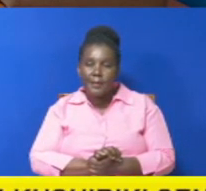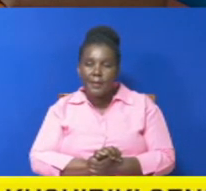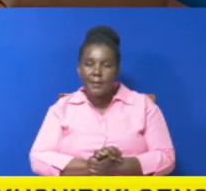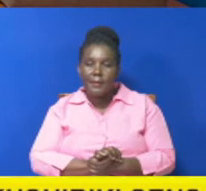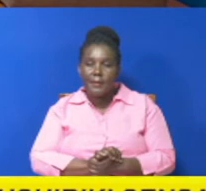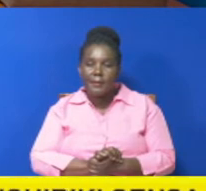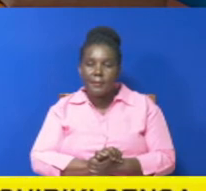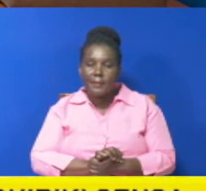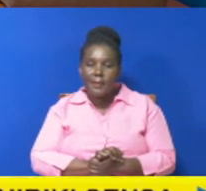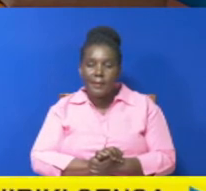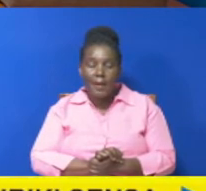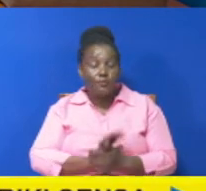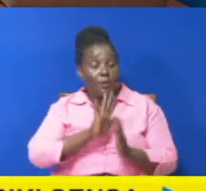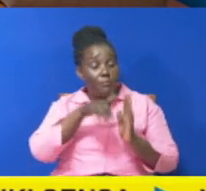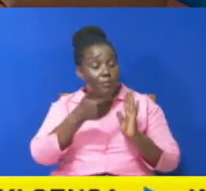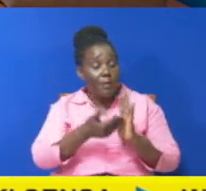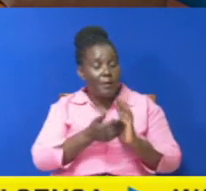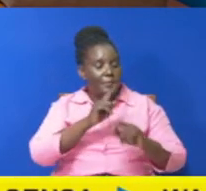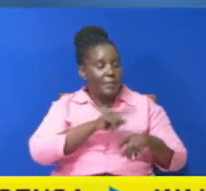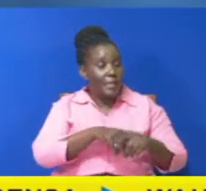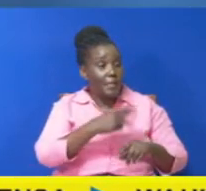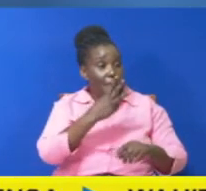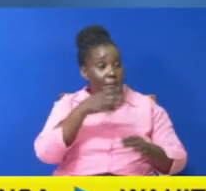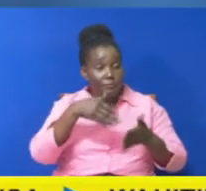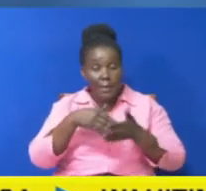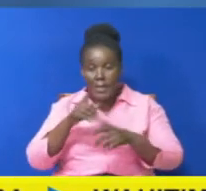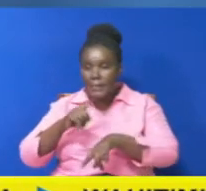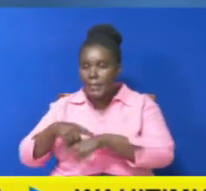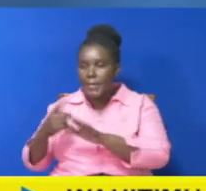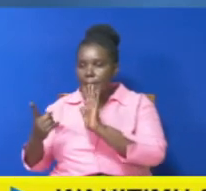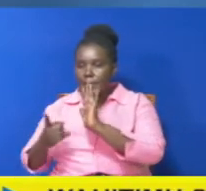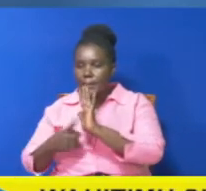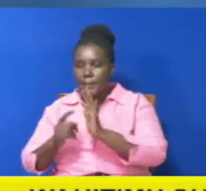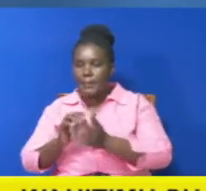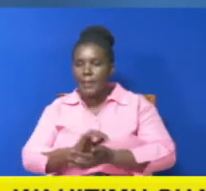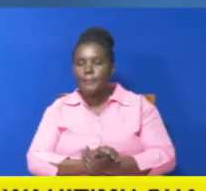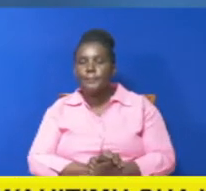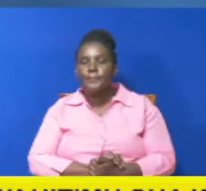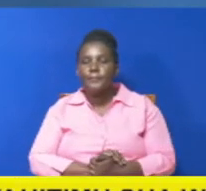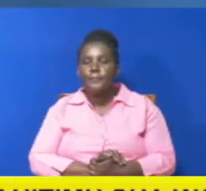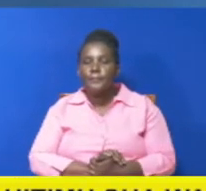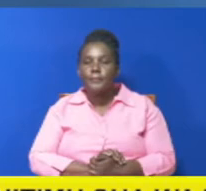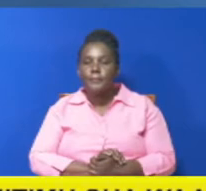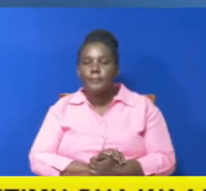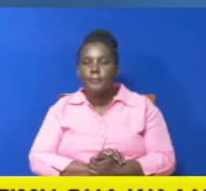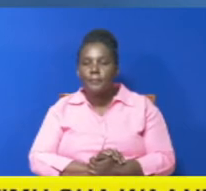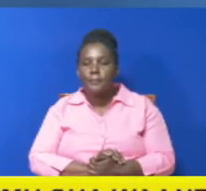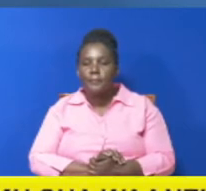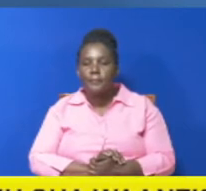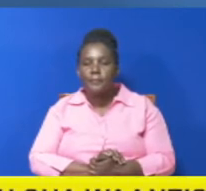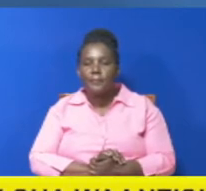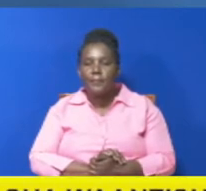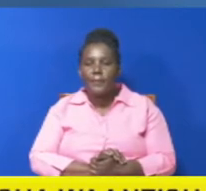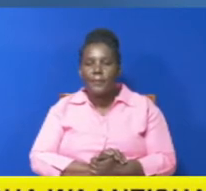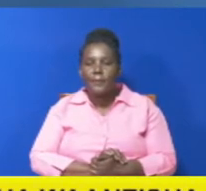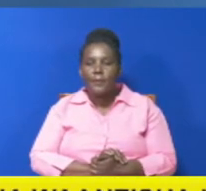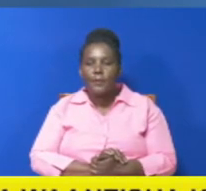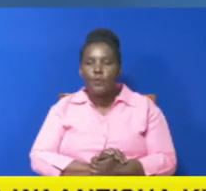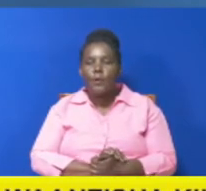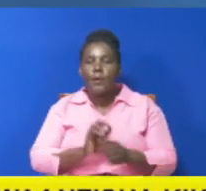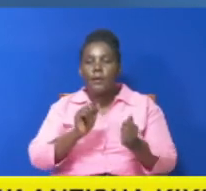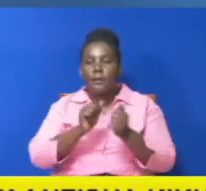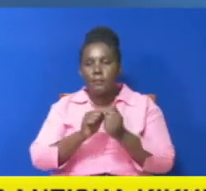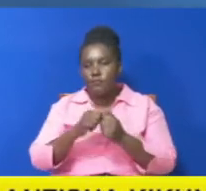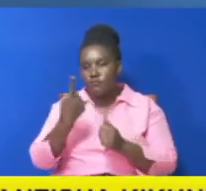Sasambu pale saa 3 mpaka saa 6, kuna kitu kimoja ambacho kwanza mtu ana hofu